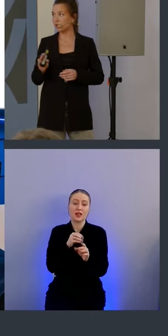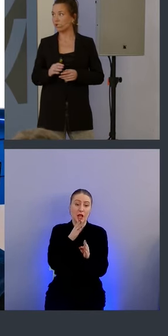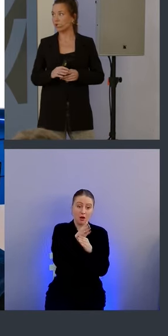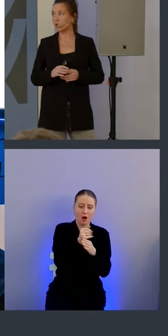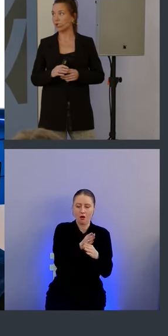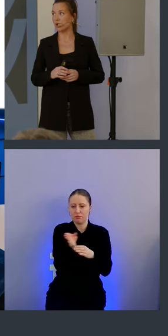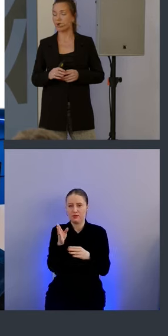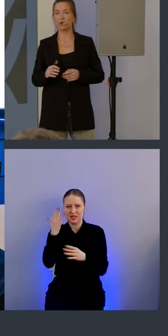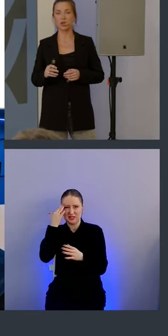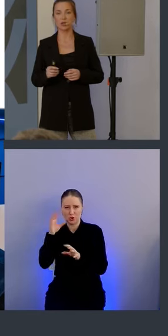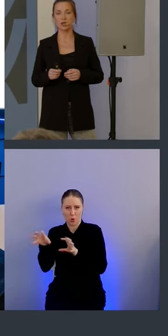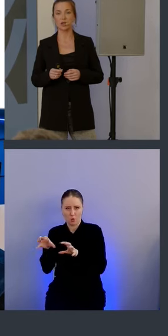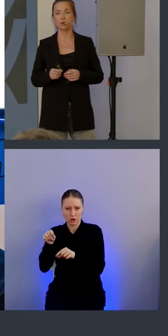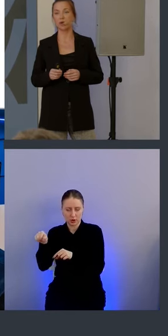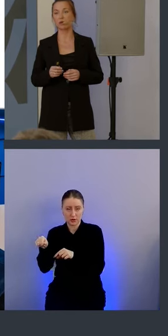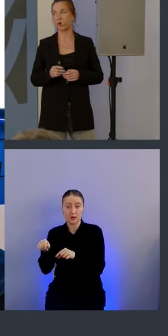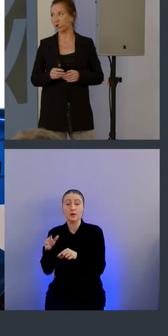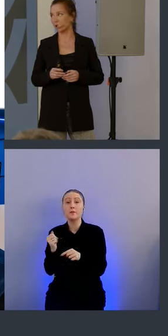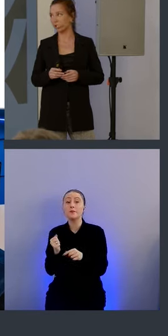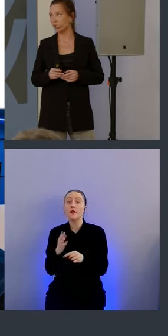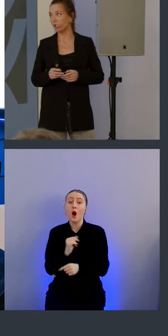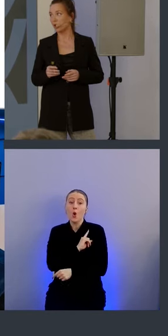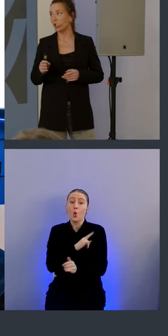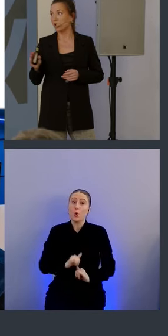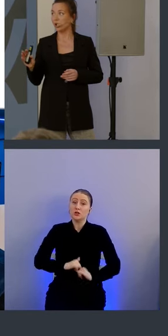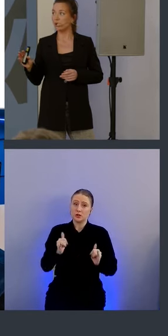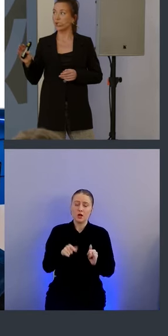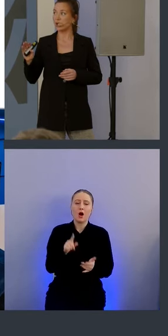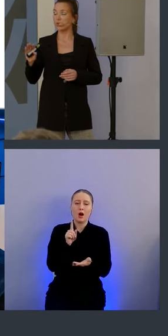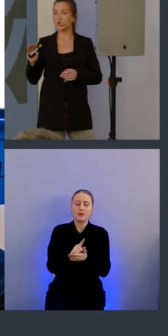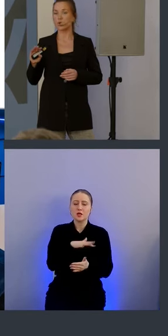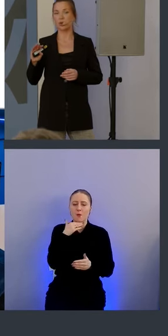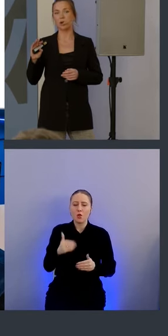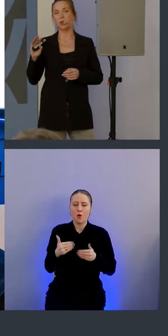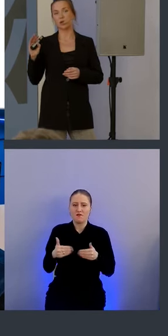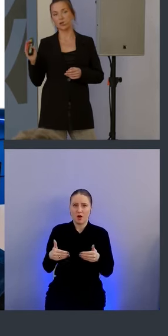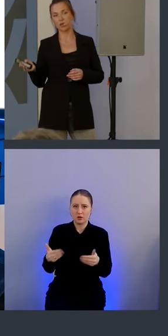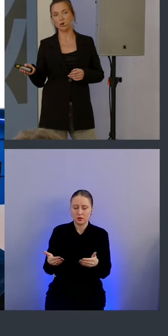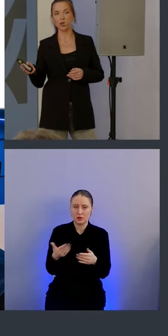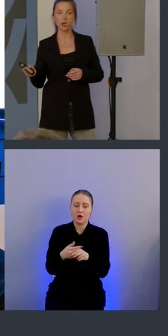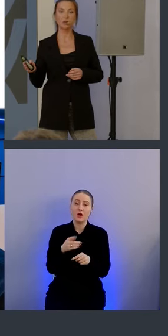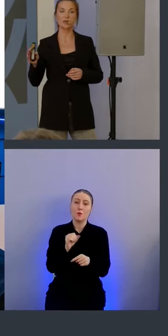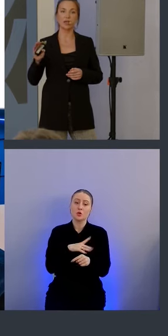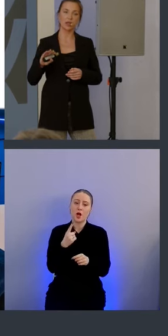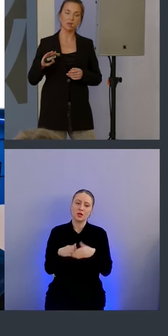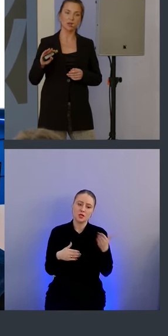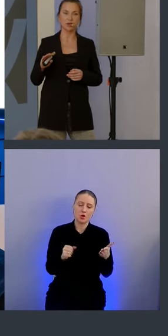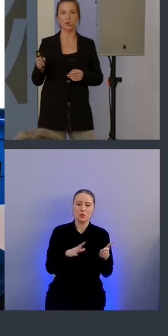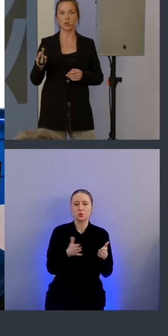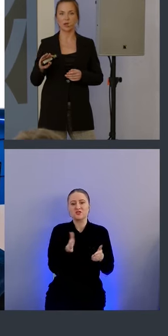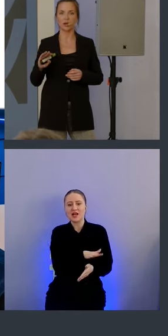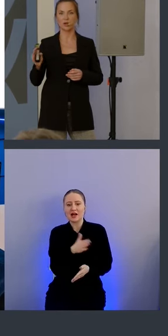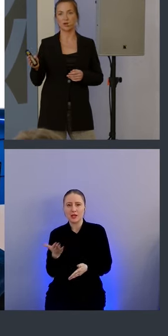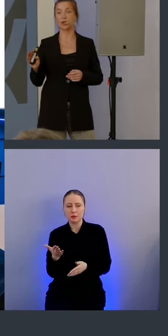Усиленная аутентификация, она уже обязательно многофакторная и при этом может быть либо односторонней, либо взаимной